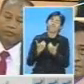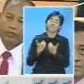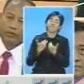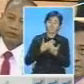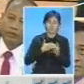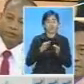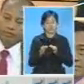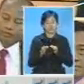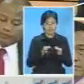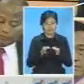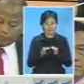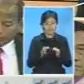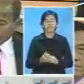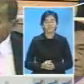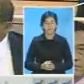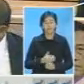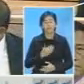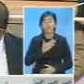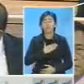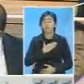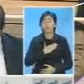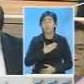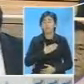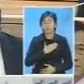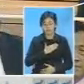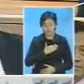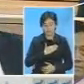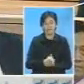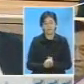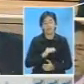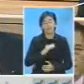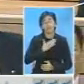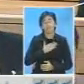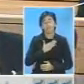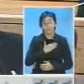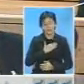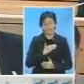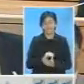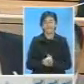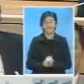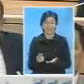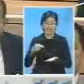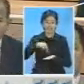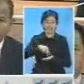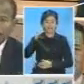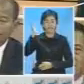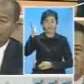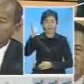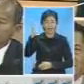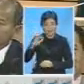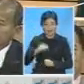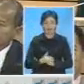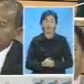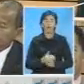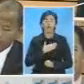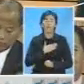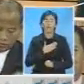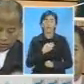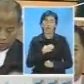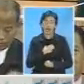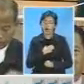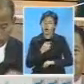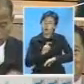ท่านประธานที่เคารพครับผมเองนั้นนะครับก็ขออนุญาตในไหนลุกขึ้นยืนแล้วเนี่ยนะครับก็ขออนุญาตได้ใช้เว